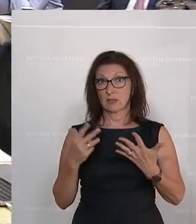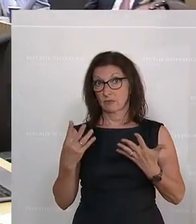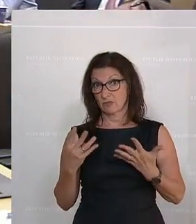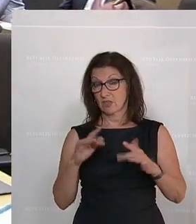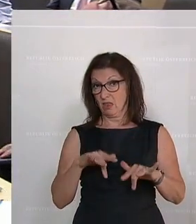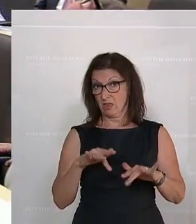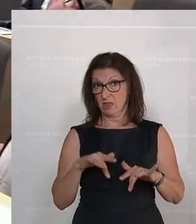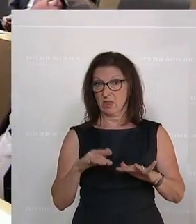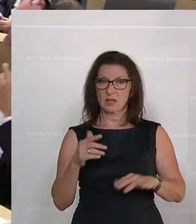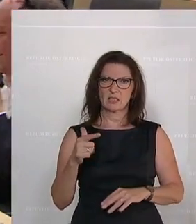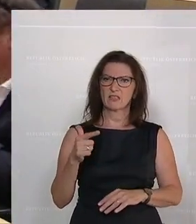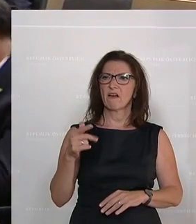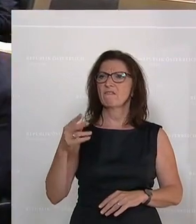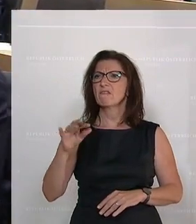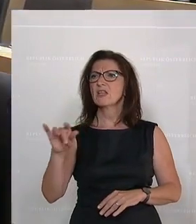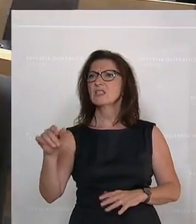zwar 46